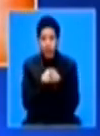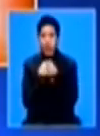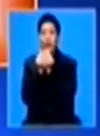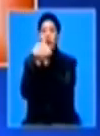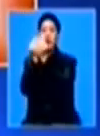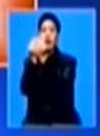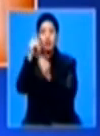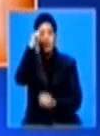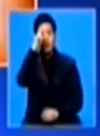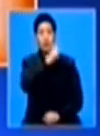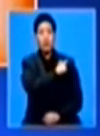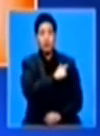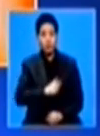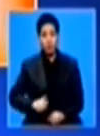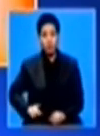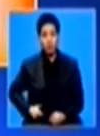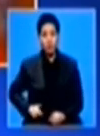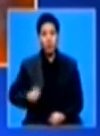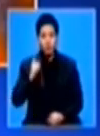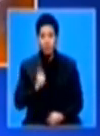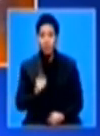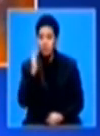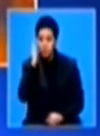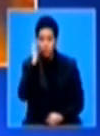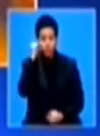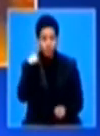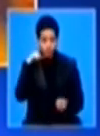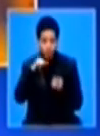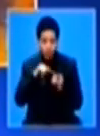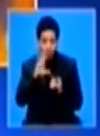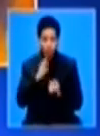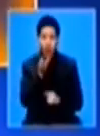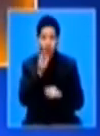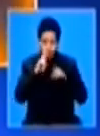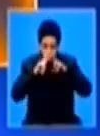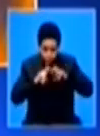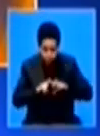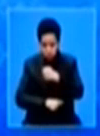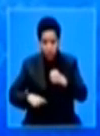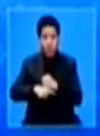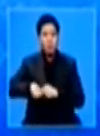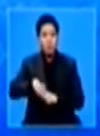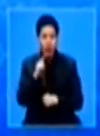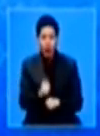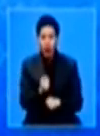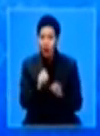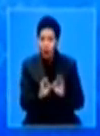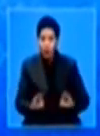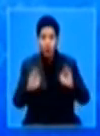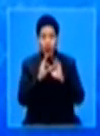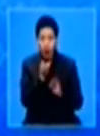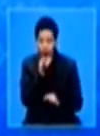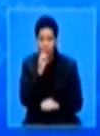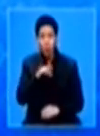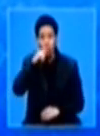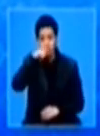ยลักษณ์อัครราชกุมารีเจ้าฟ้านักวิทยาศาสตร์ที่ทรงมีความมุ่งหมายต่อด้านสาธารณสุขทรงดำเนิน